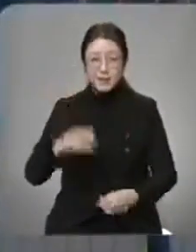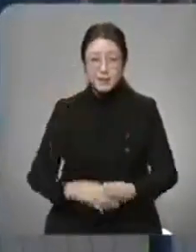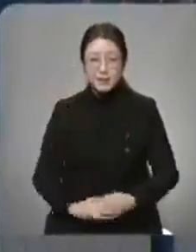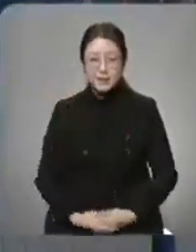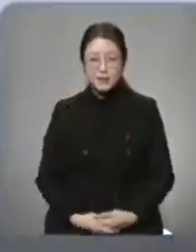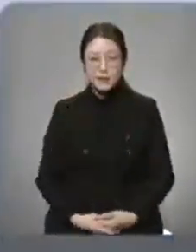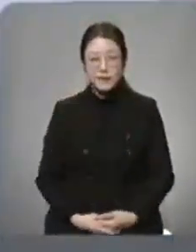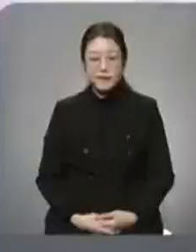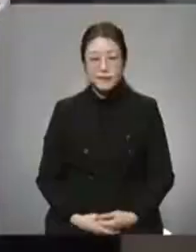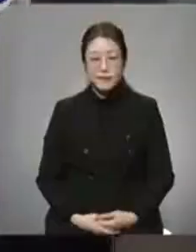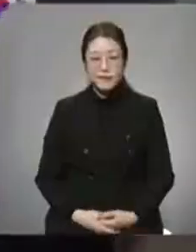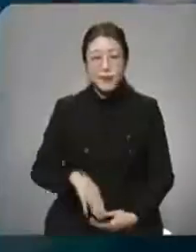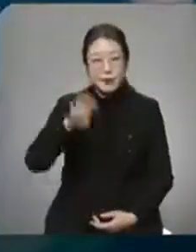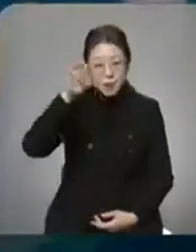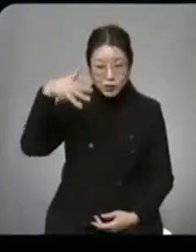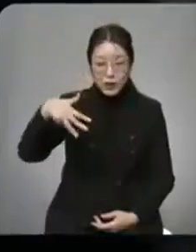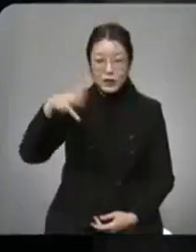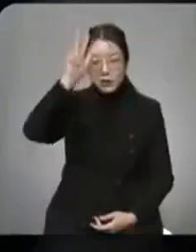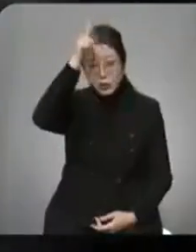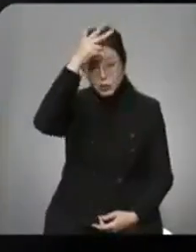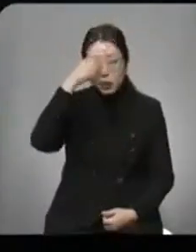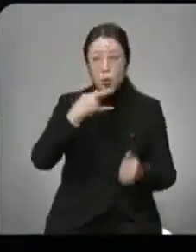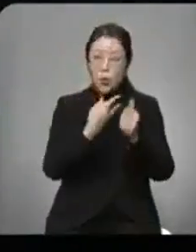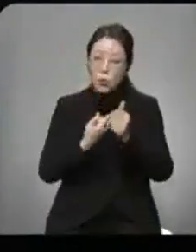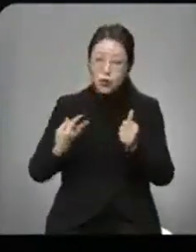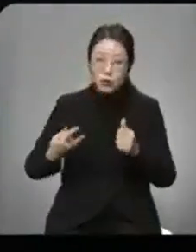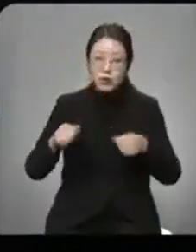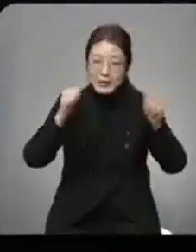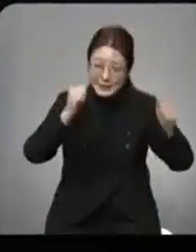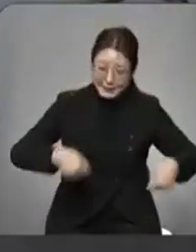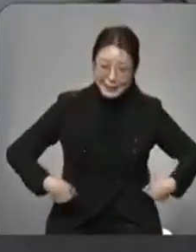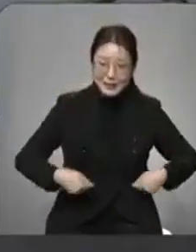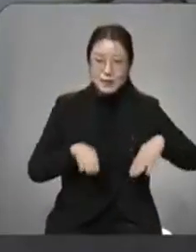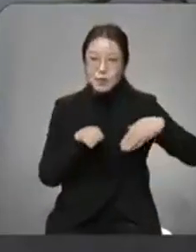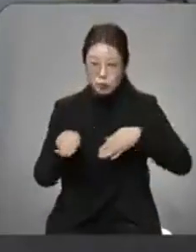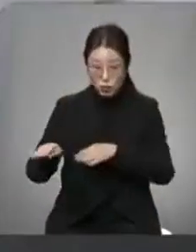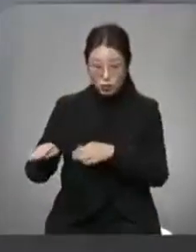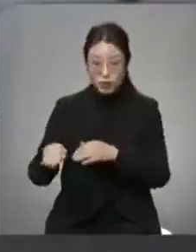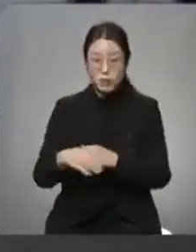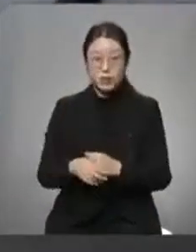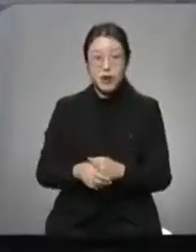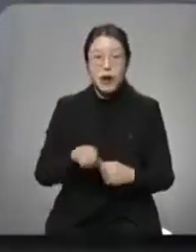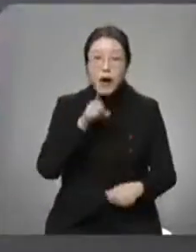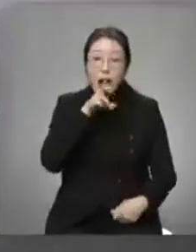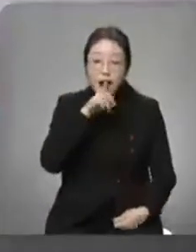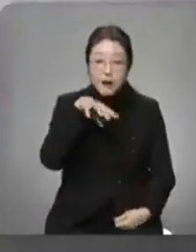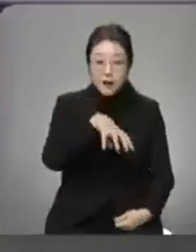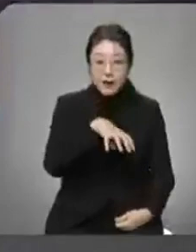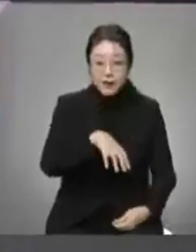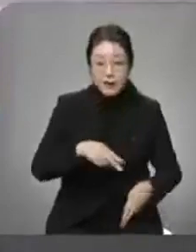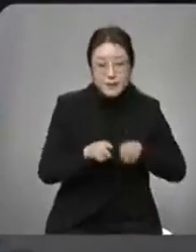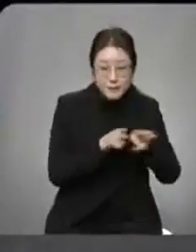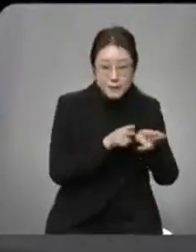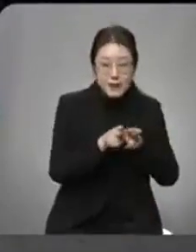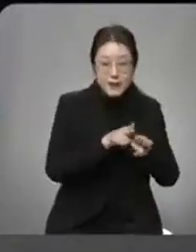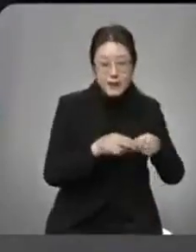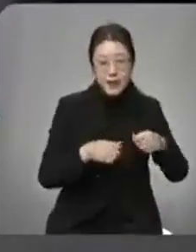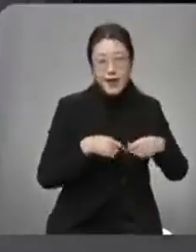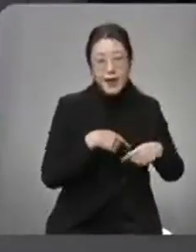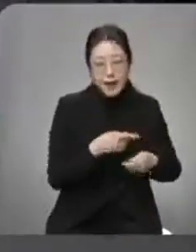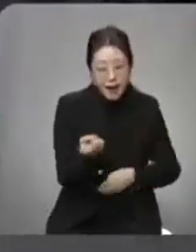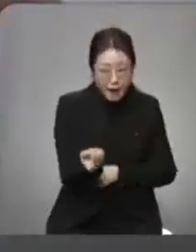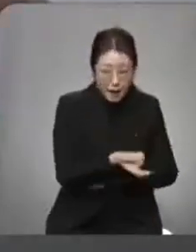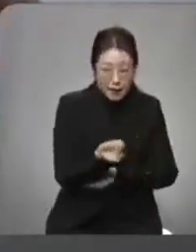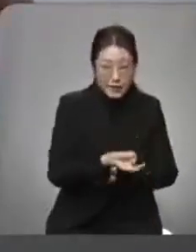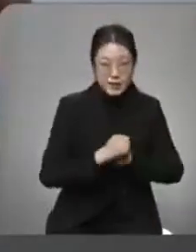예정입니다. 평창과 정선, 횡성에서 스키와 스노보드 등 설상 종목이 강릉에서는 스케이트와 아이스하키, 컬링